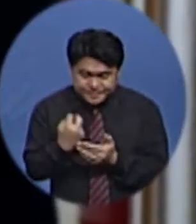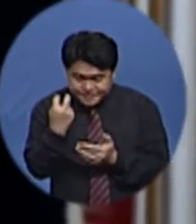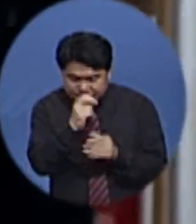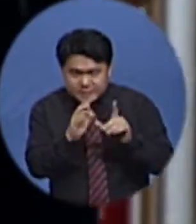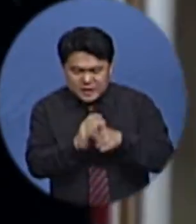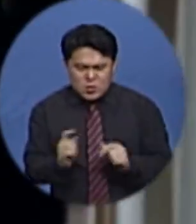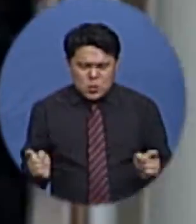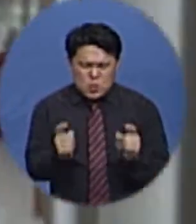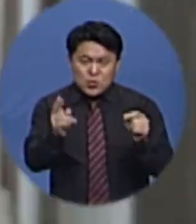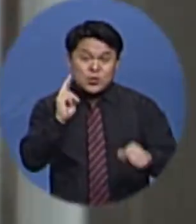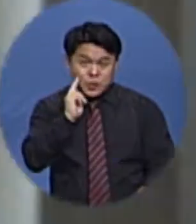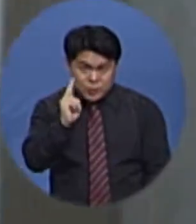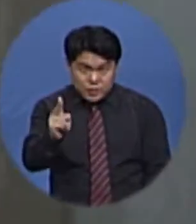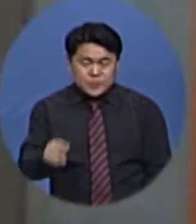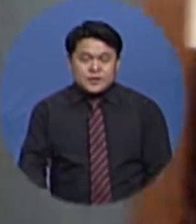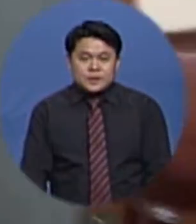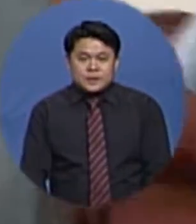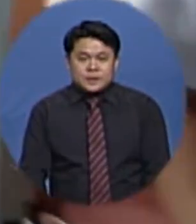때보다 치열했습니다.